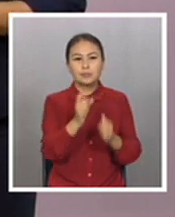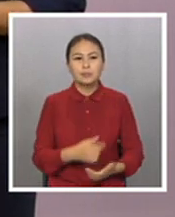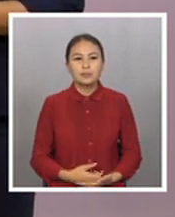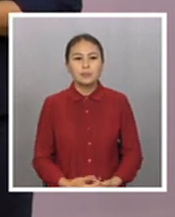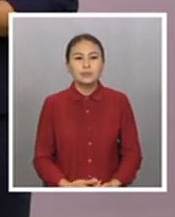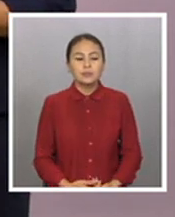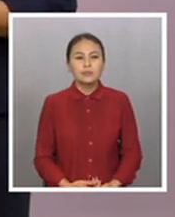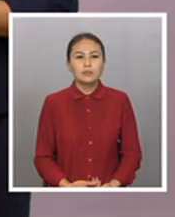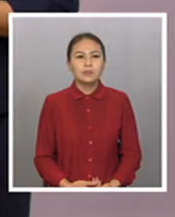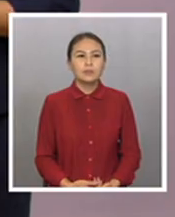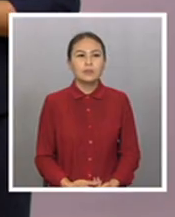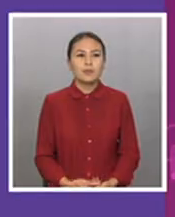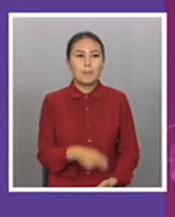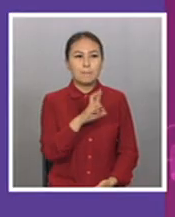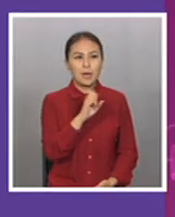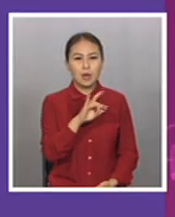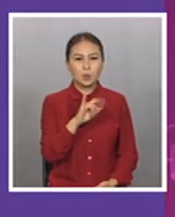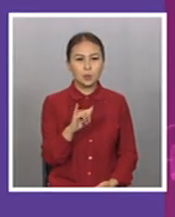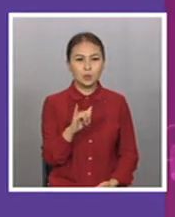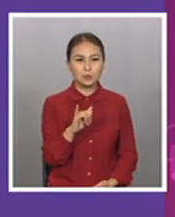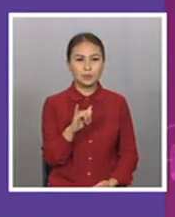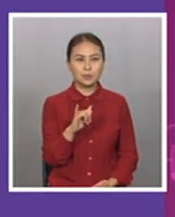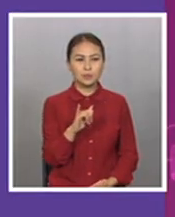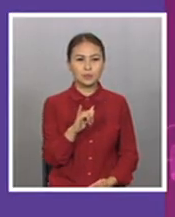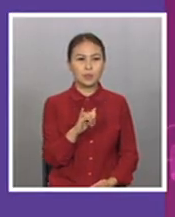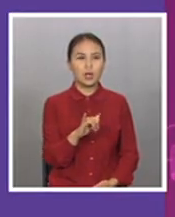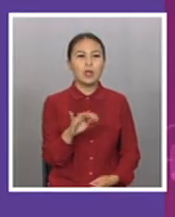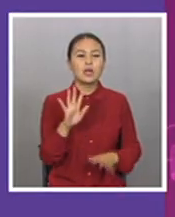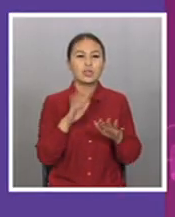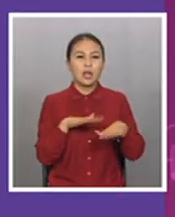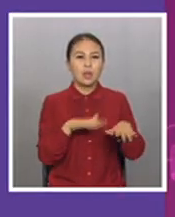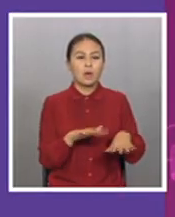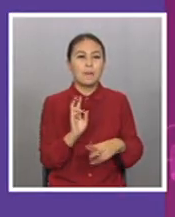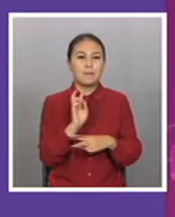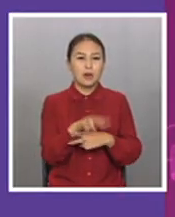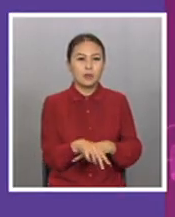екен. Бару. Жайлауға бару.